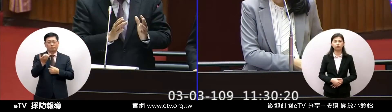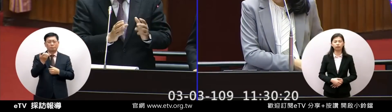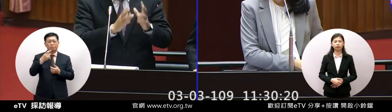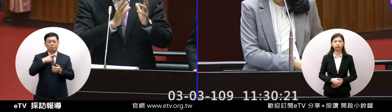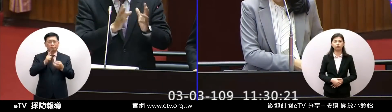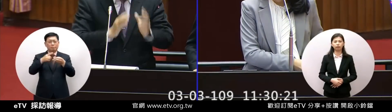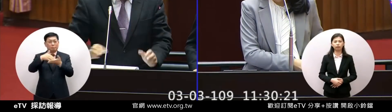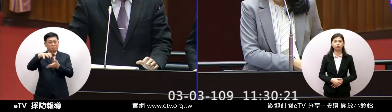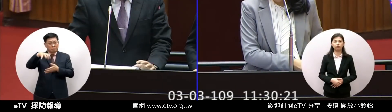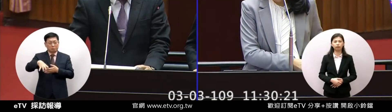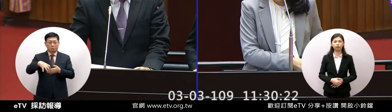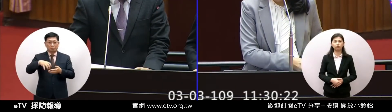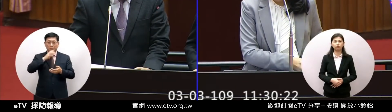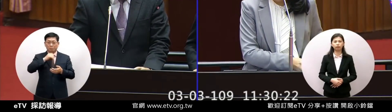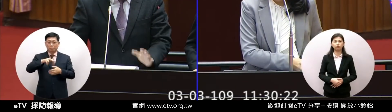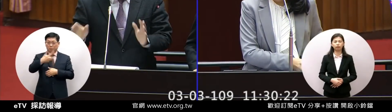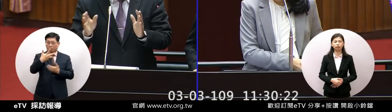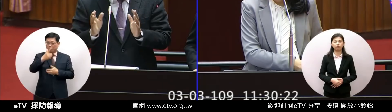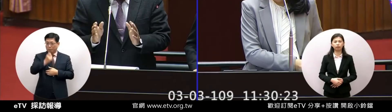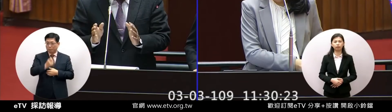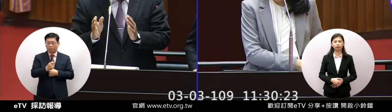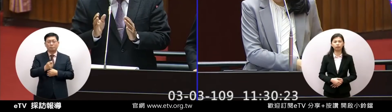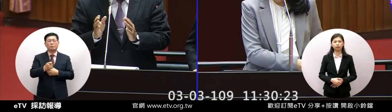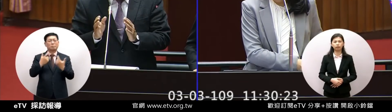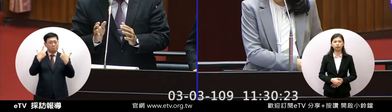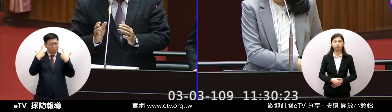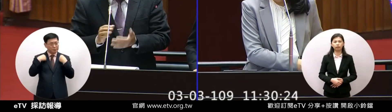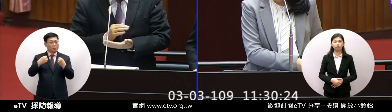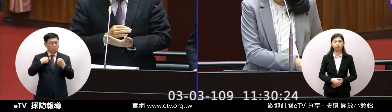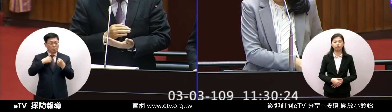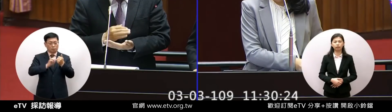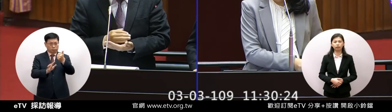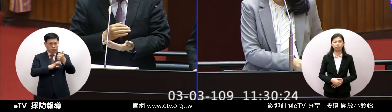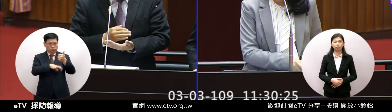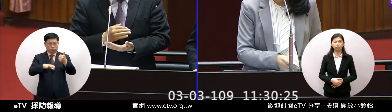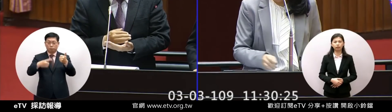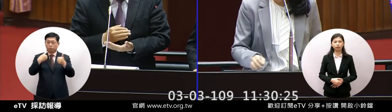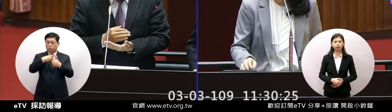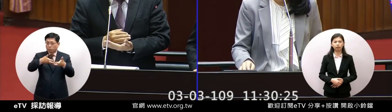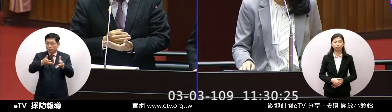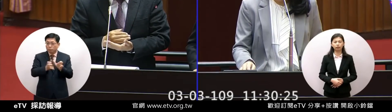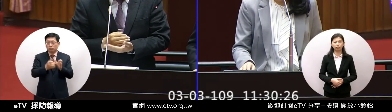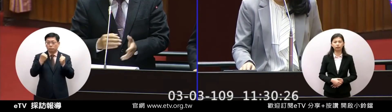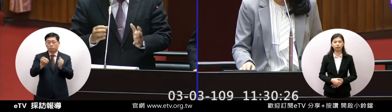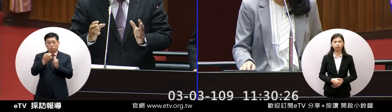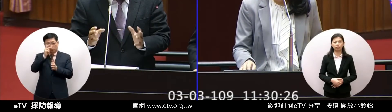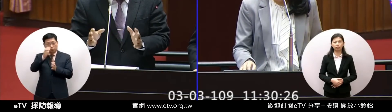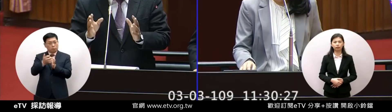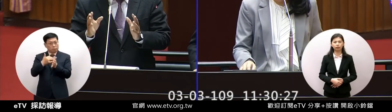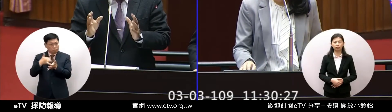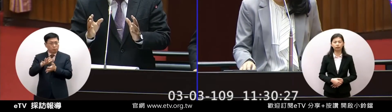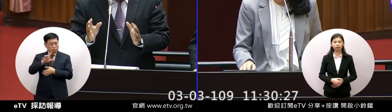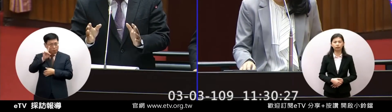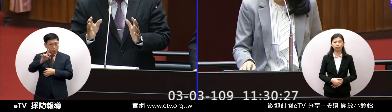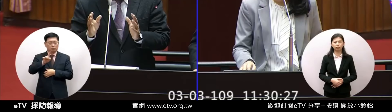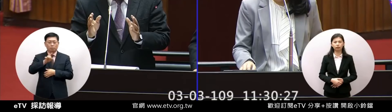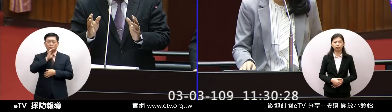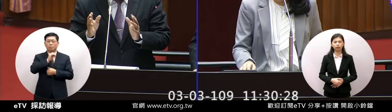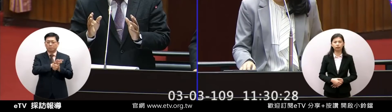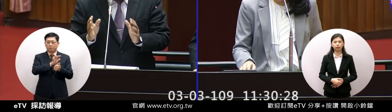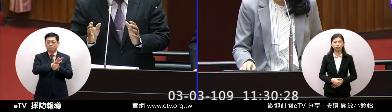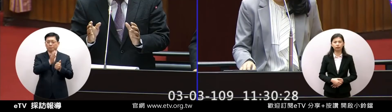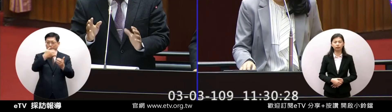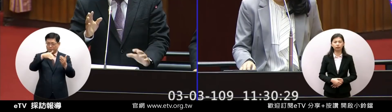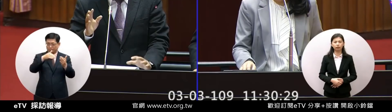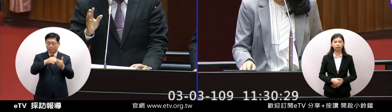因为主席长也说，总共提出来是700多亿，但是原来我们各部会，像教育部在前瞻预算里面有一个就是让校